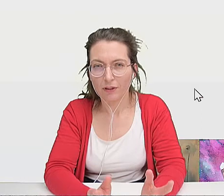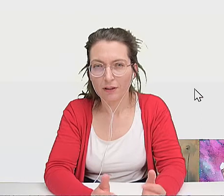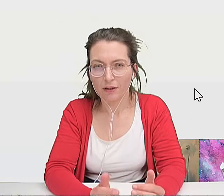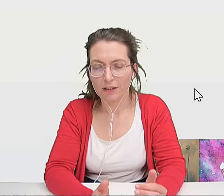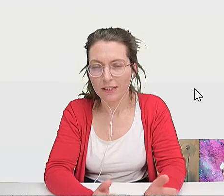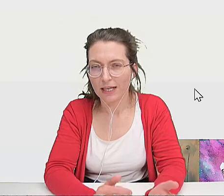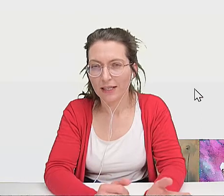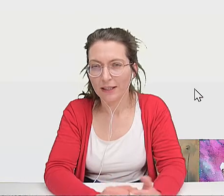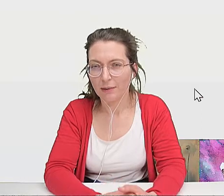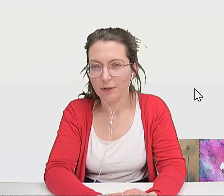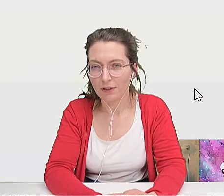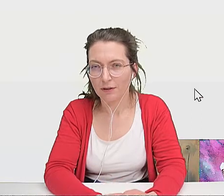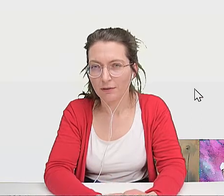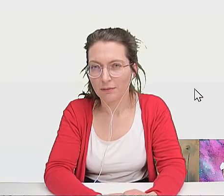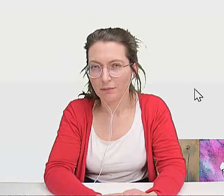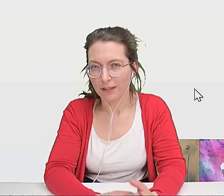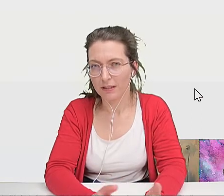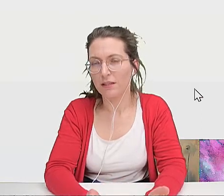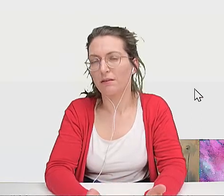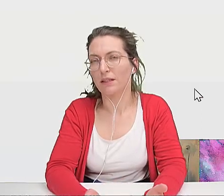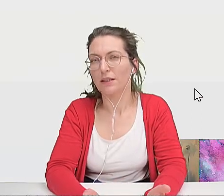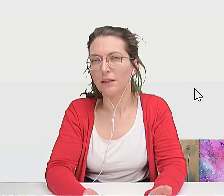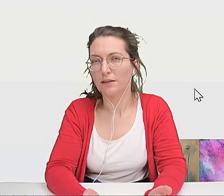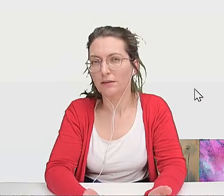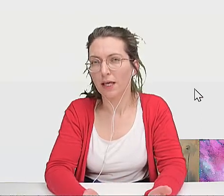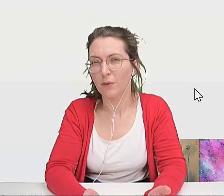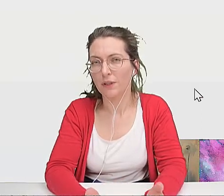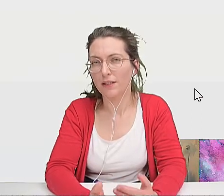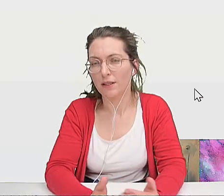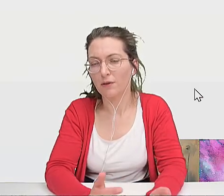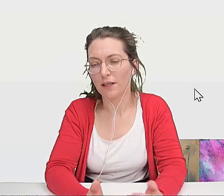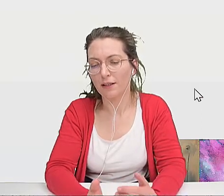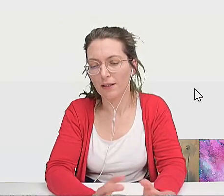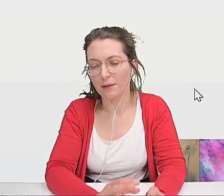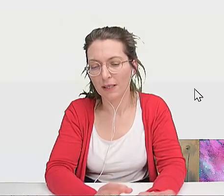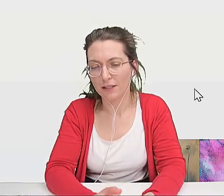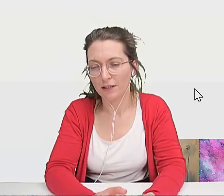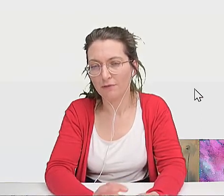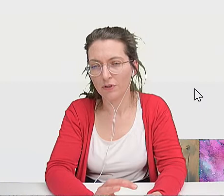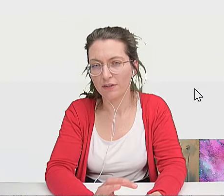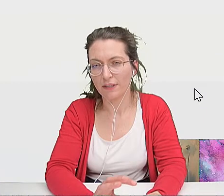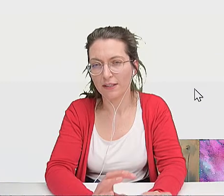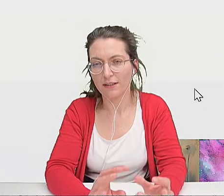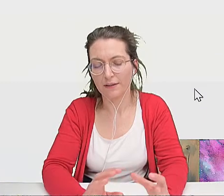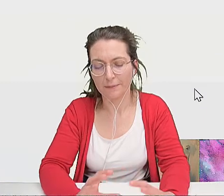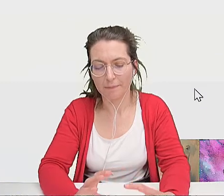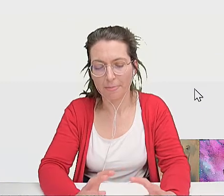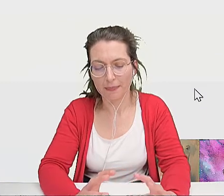auf einer digitalen Ebene passieren, richtig? Oder ist auch ein Element drin,